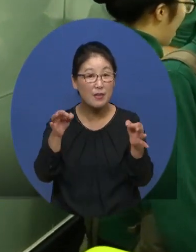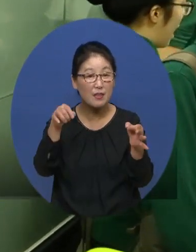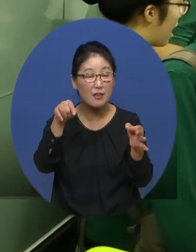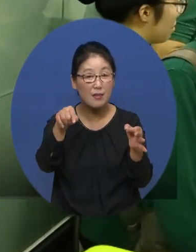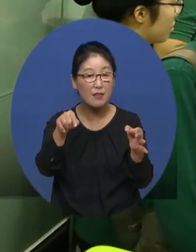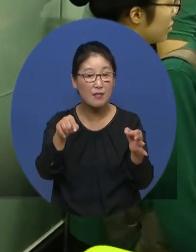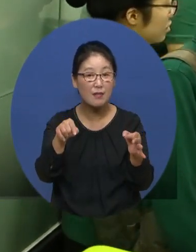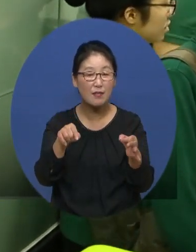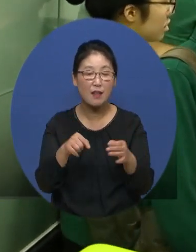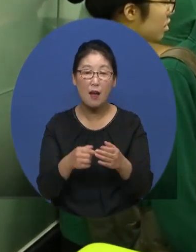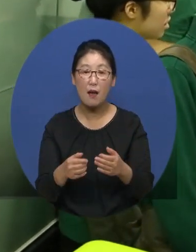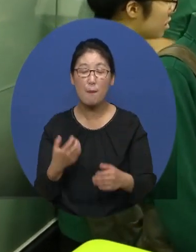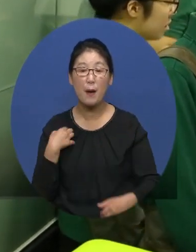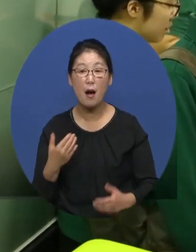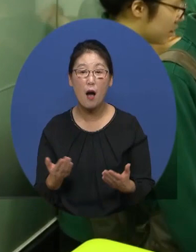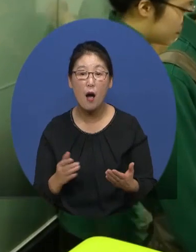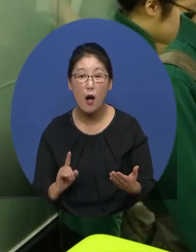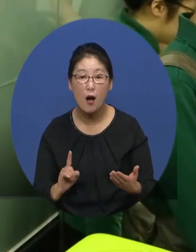일 하러 가는 거예요?